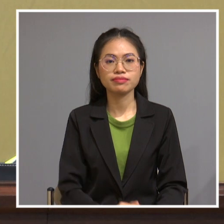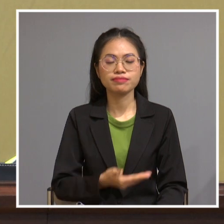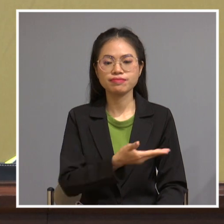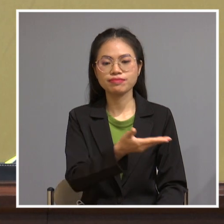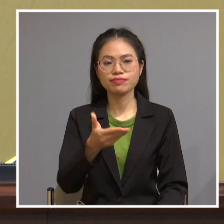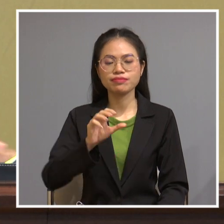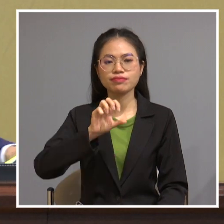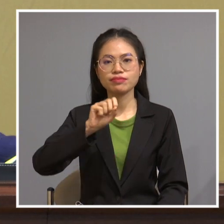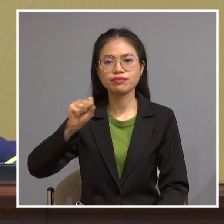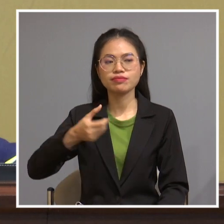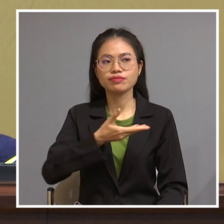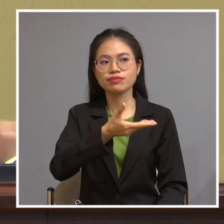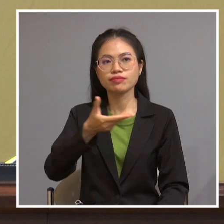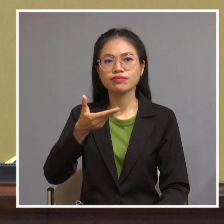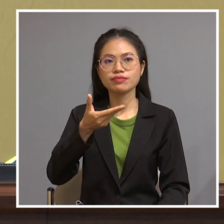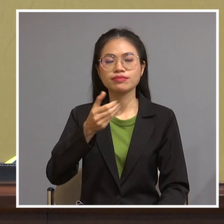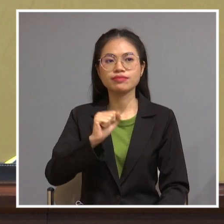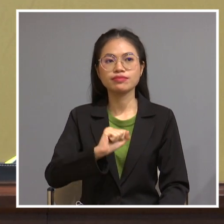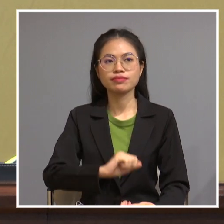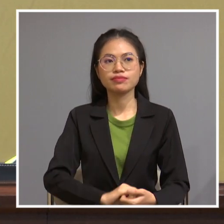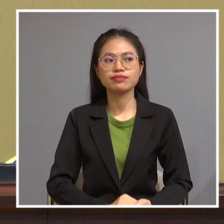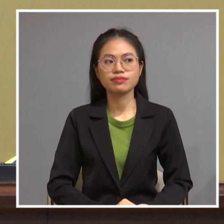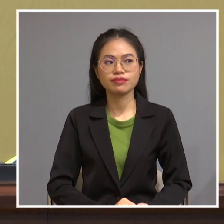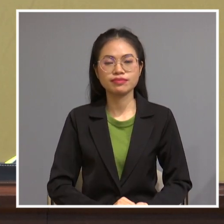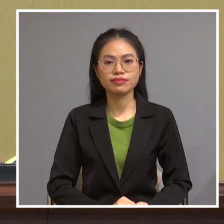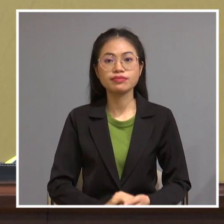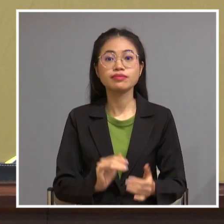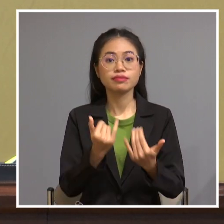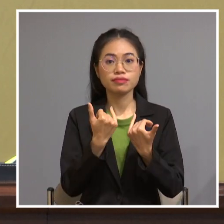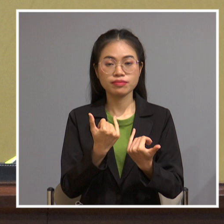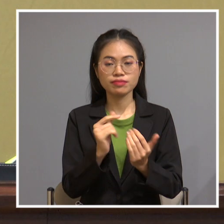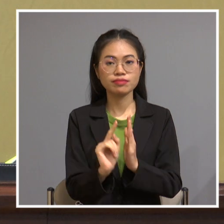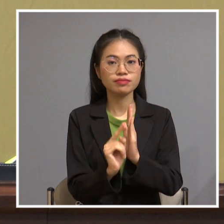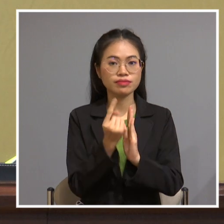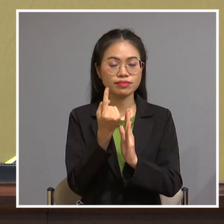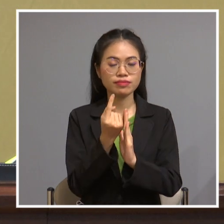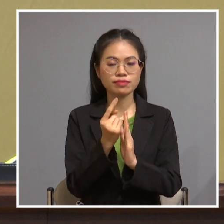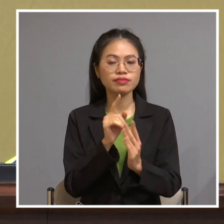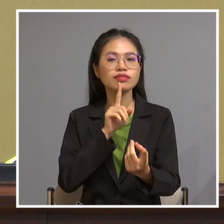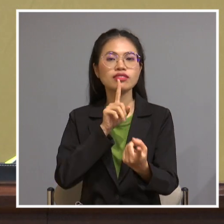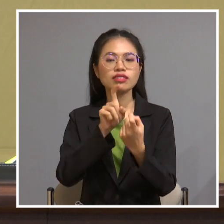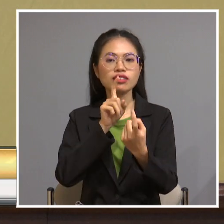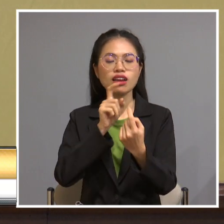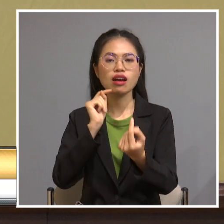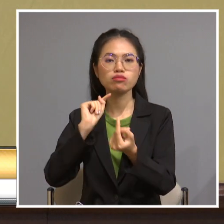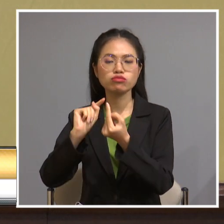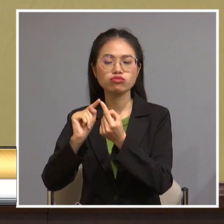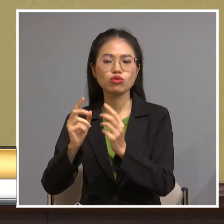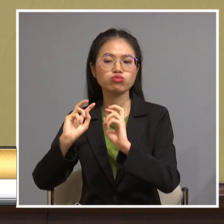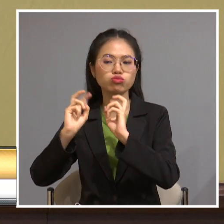ท่านครูมิเก่ดครับ ตอนนี้ไปนะครบ จะเป็นการถามตอบ กระธู้แยกเฉพาะ